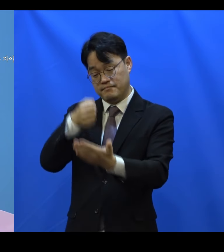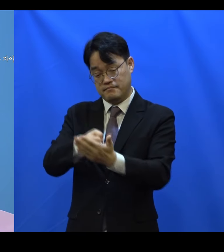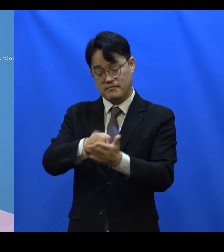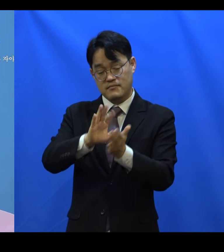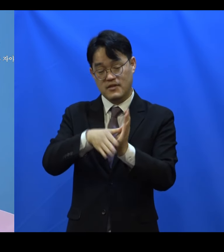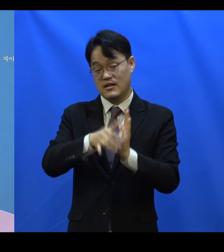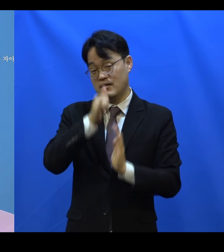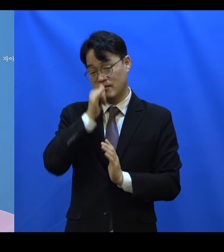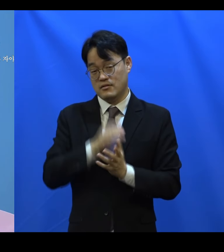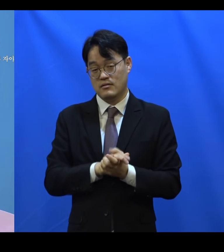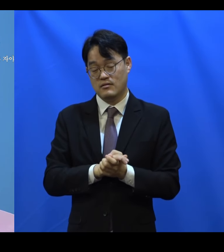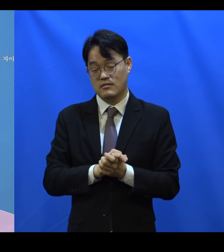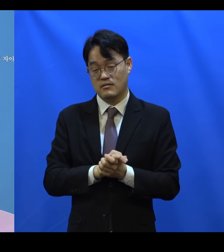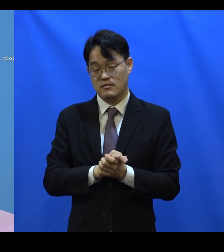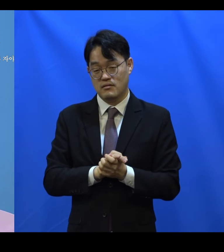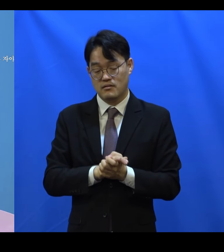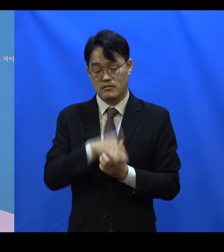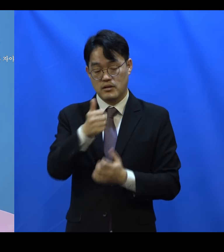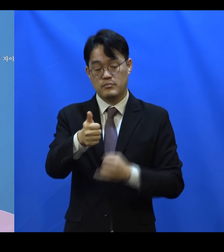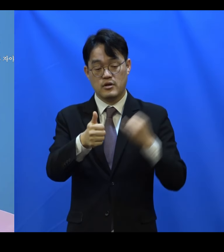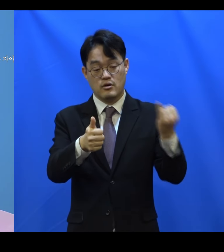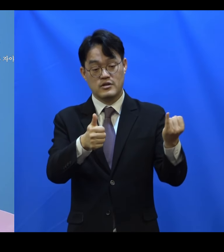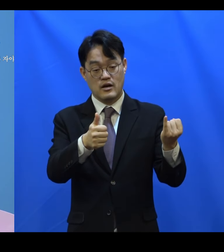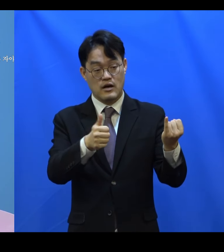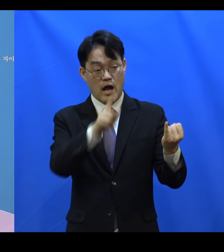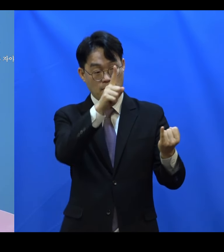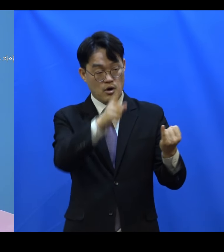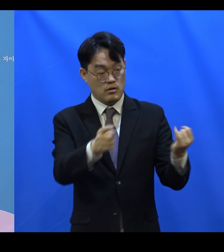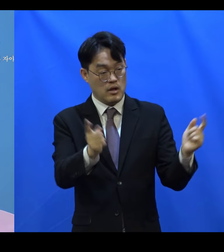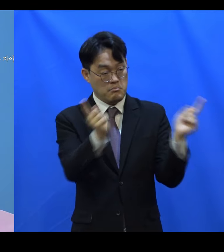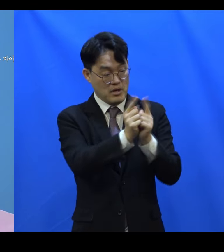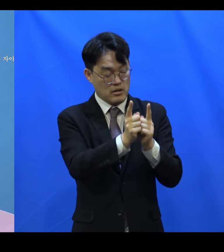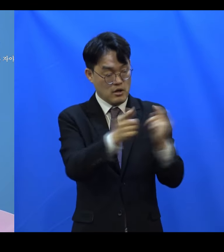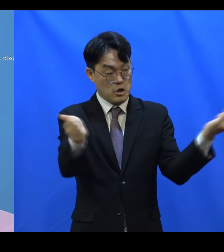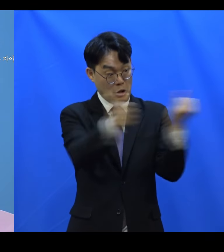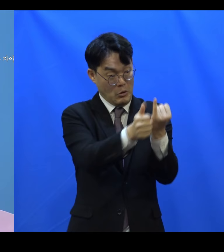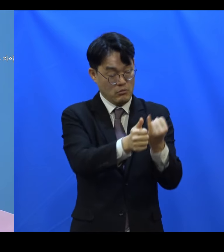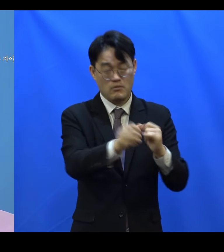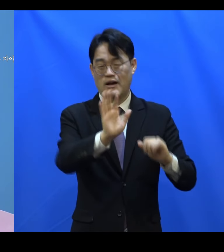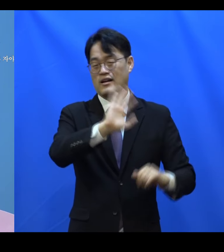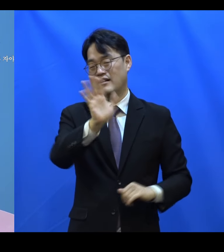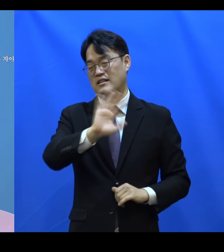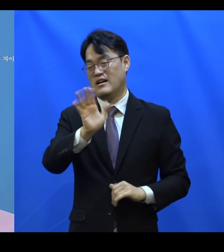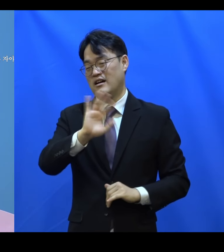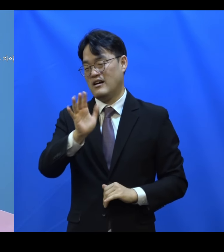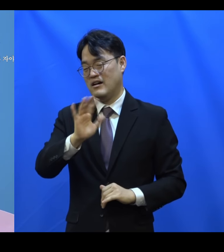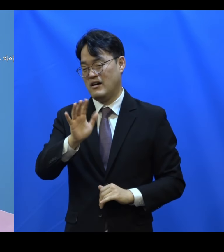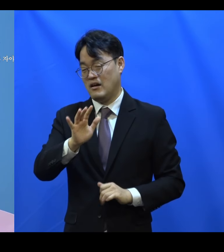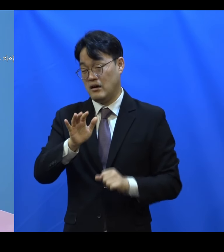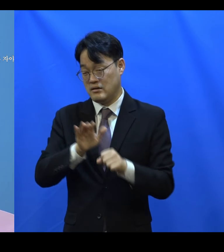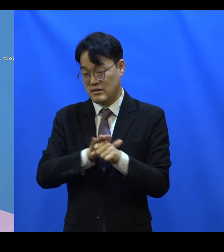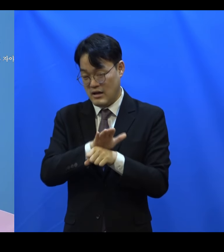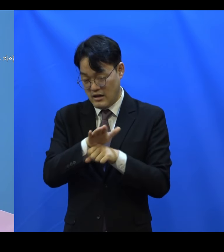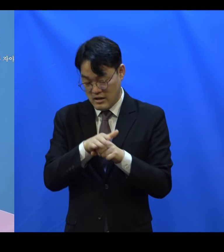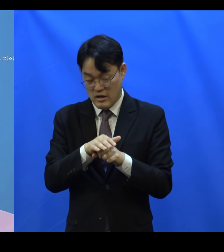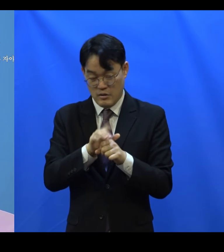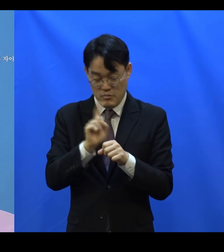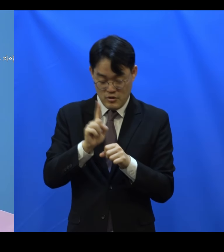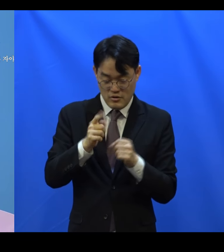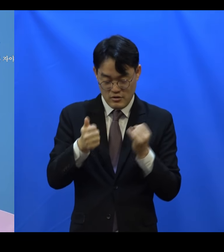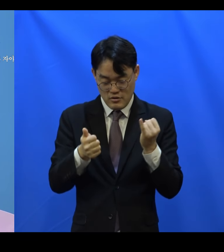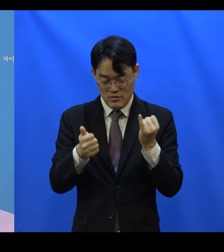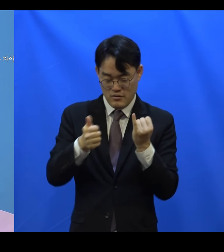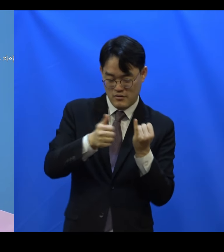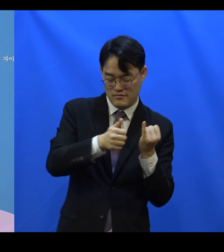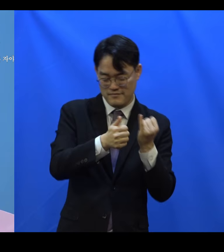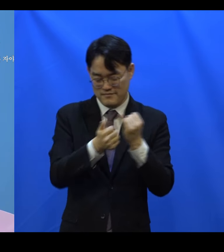만남이 결혼으로 이어지지 않습니다. 매우 민감해요. 사랑은 조심스러운 겁니다. 사랑은 고도의